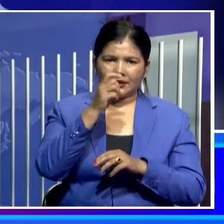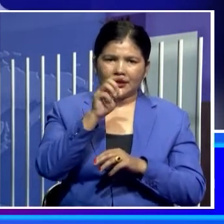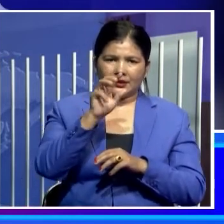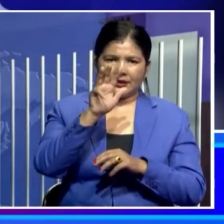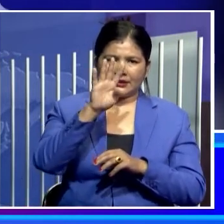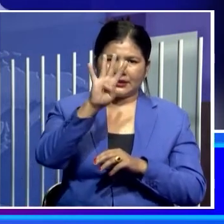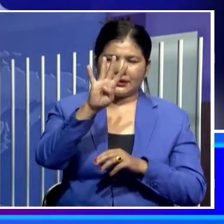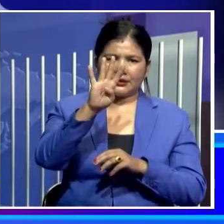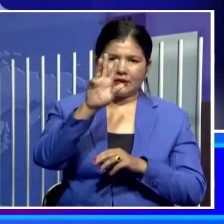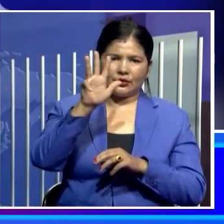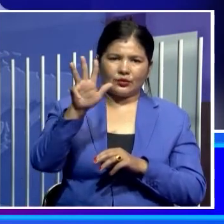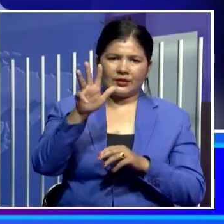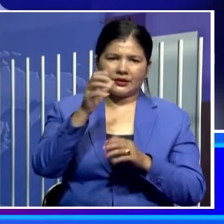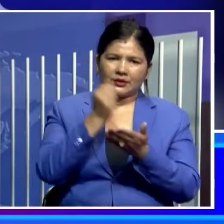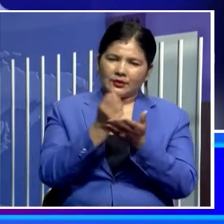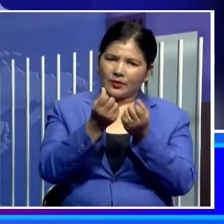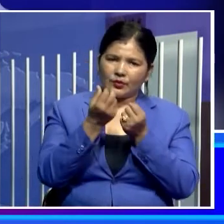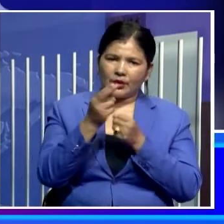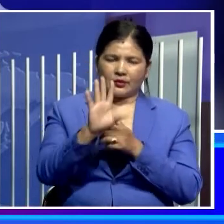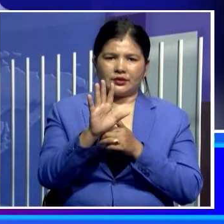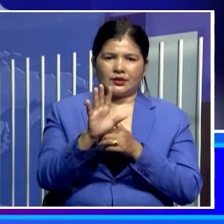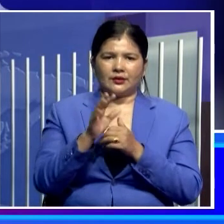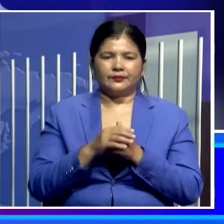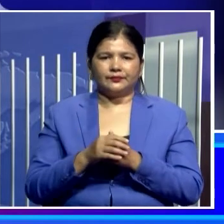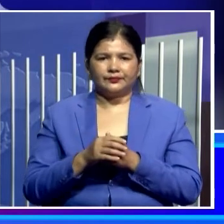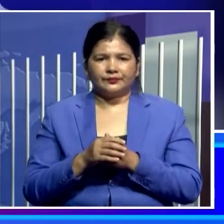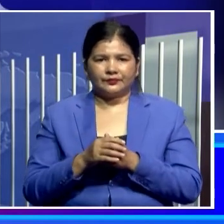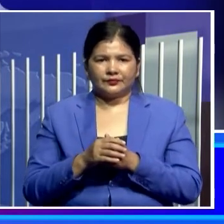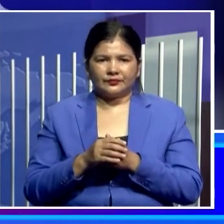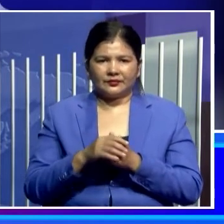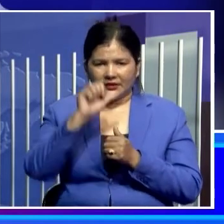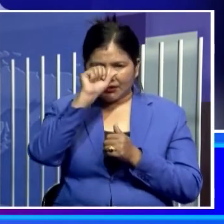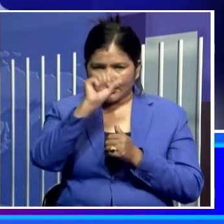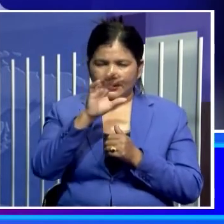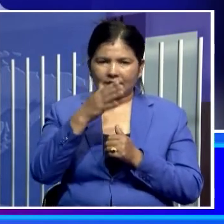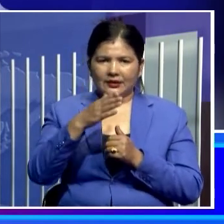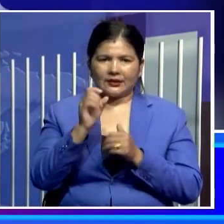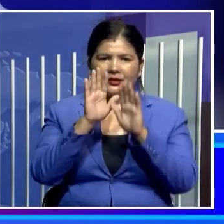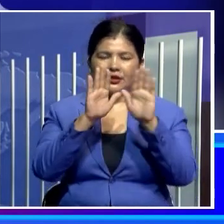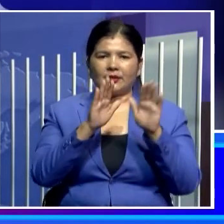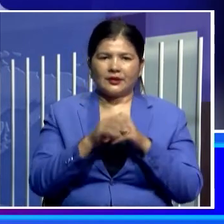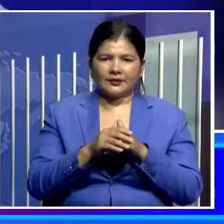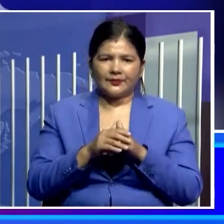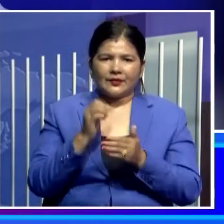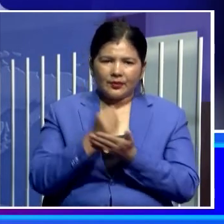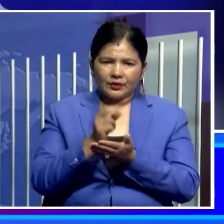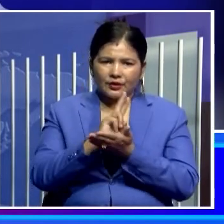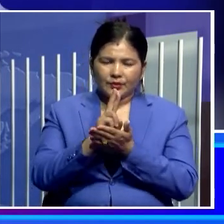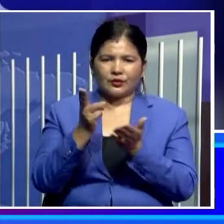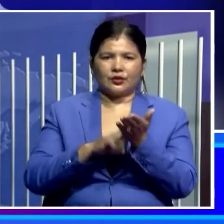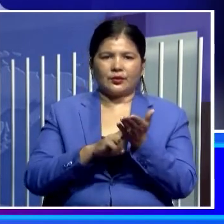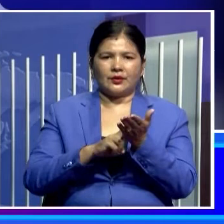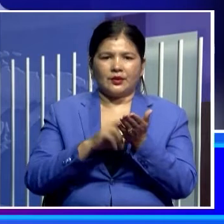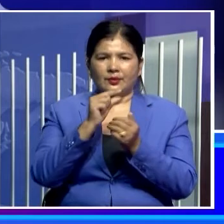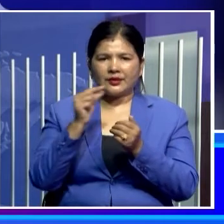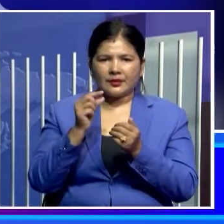3,449 मत प्राप्त गर्नुभएको छ। पुरुषोत्तमजी हस् हुन्छ, यो जानकारीका लागि धन्यवाद। मत परिणामको थप अपडेटका